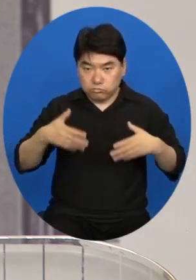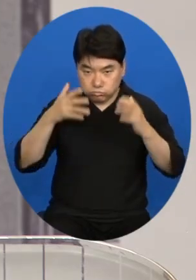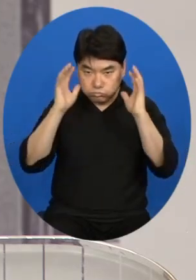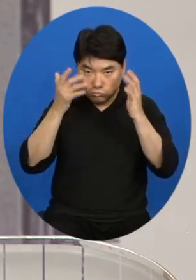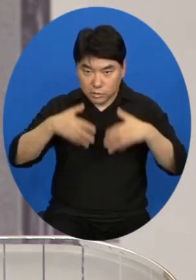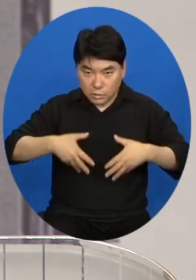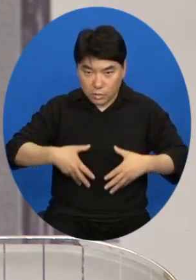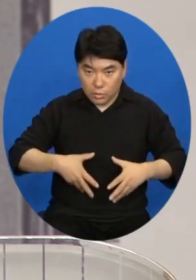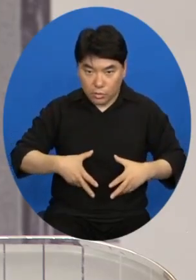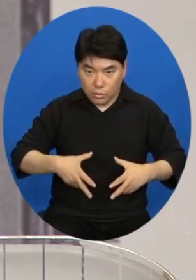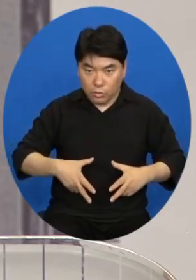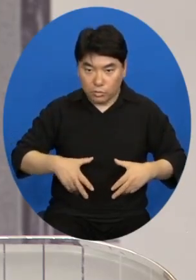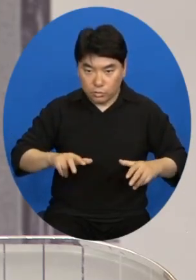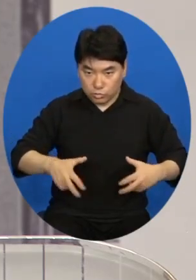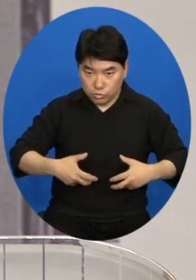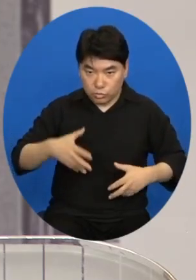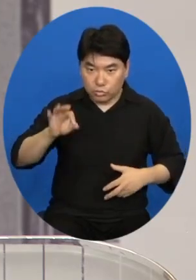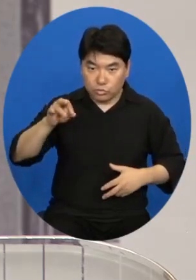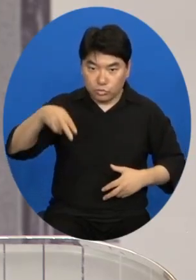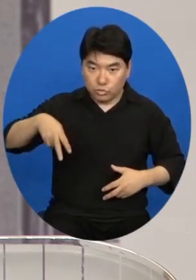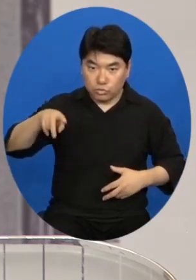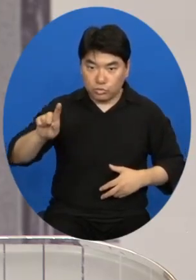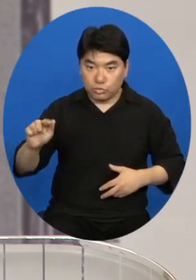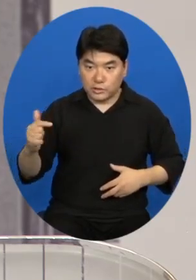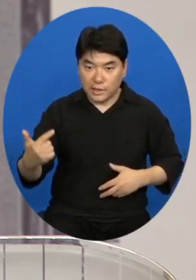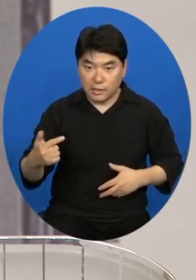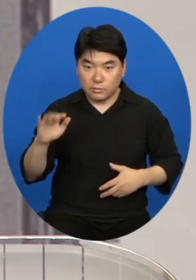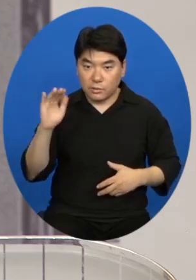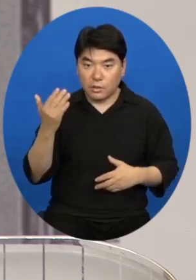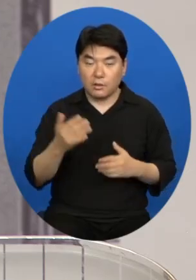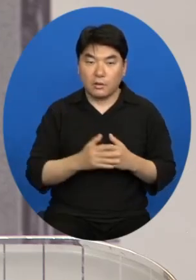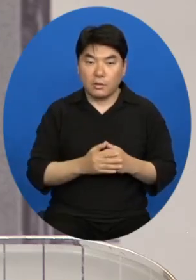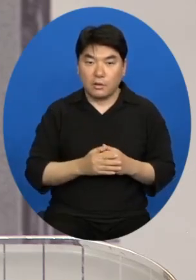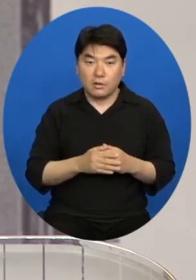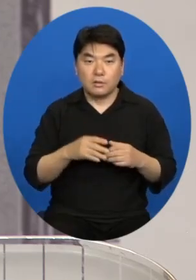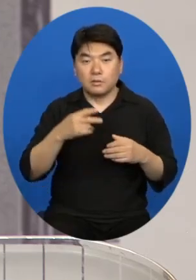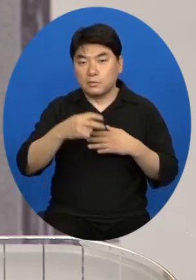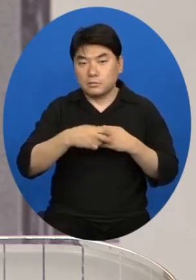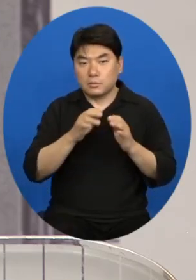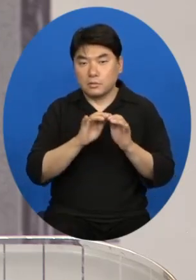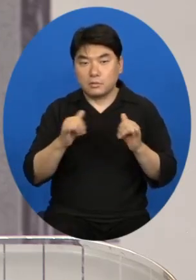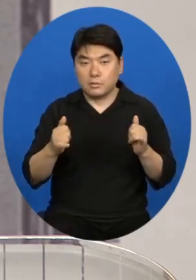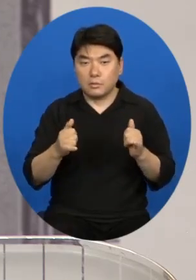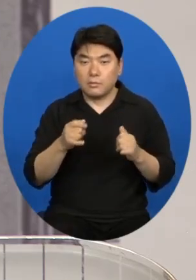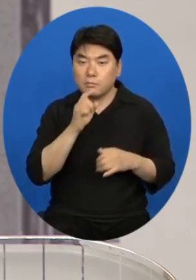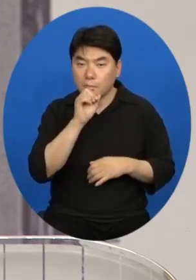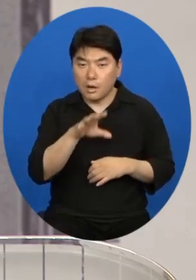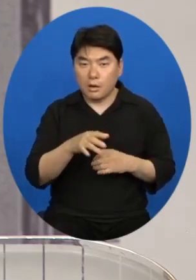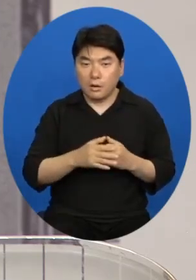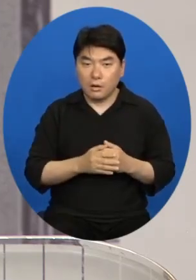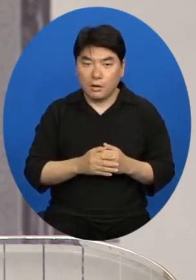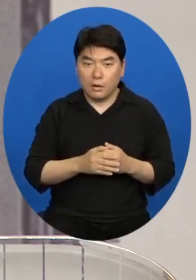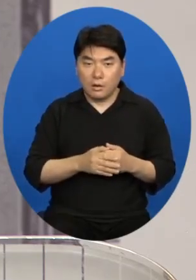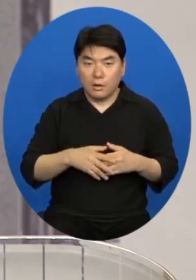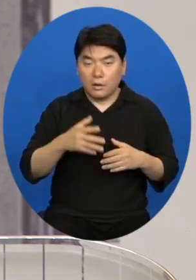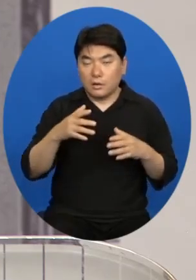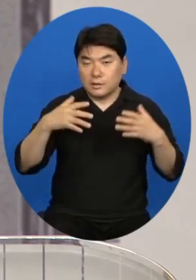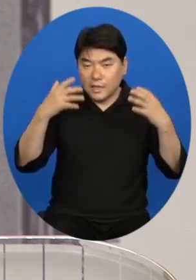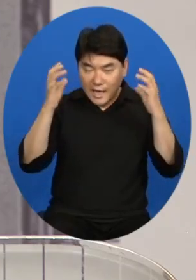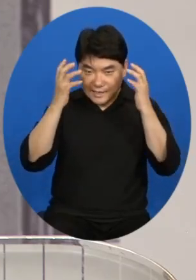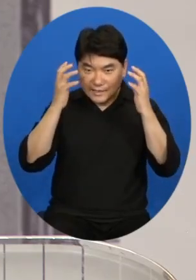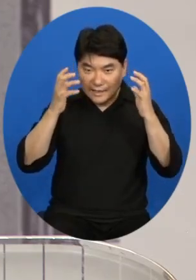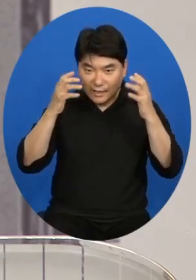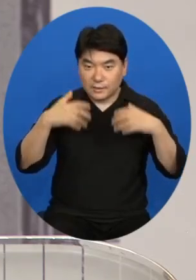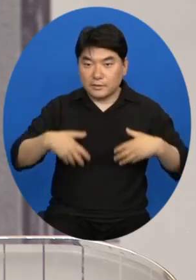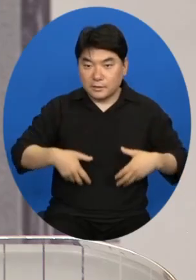되니까 왜 그런가? 나중에 그 의사가 그런 얘기를 하더래요. 그 낙태의 흔적이 몸에 다